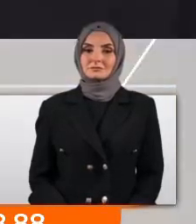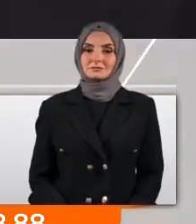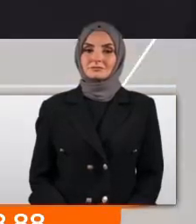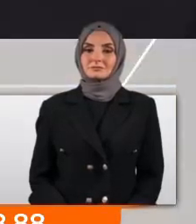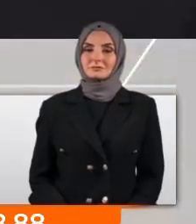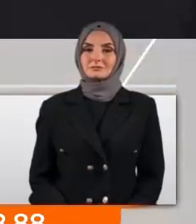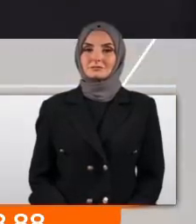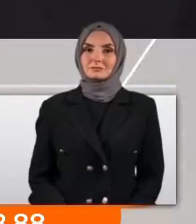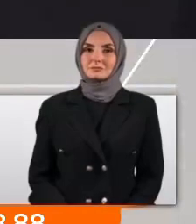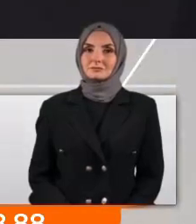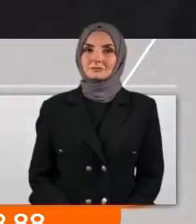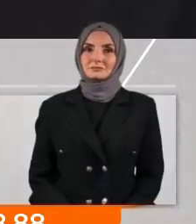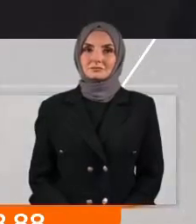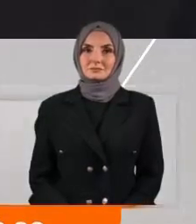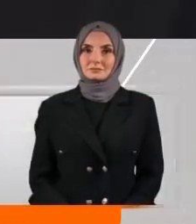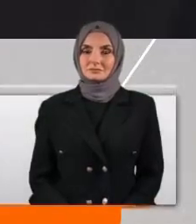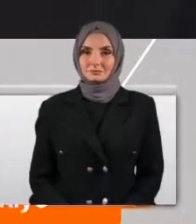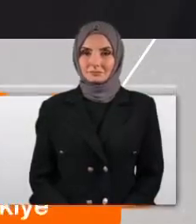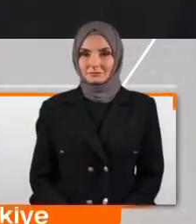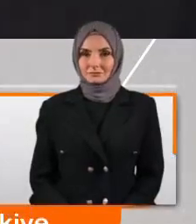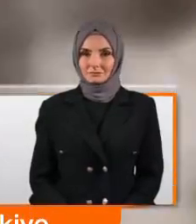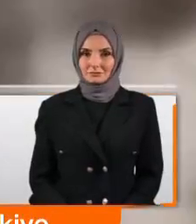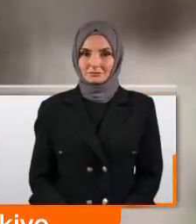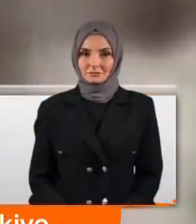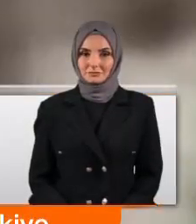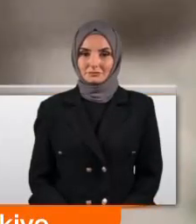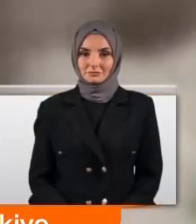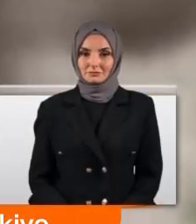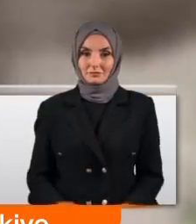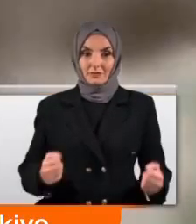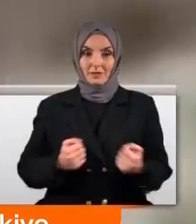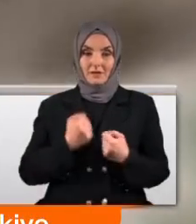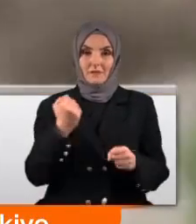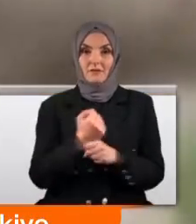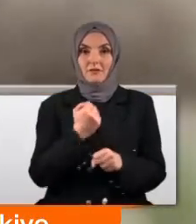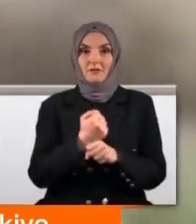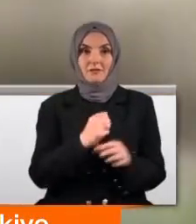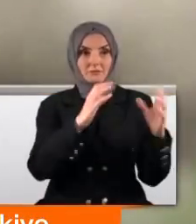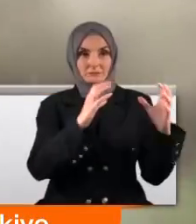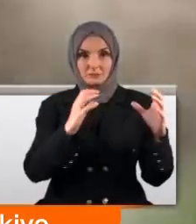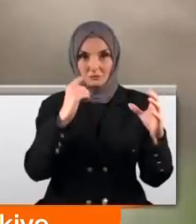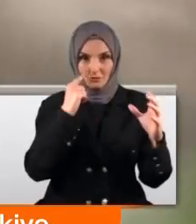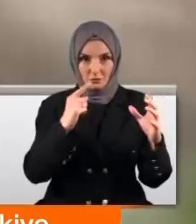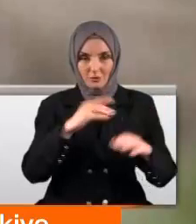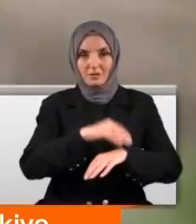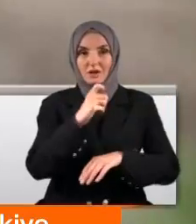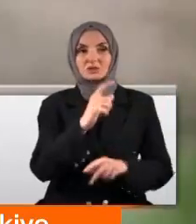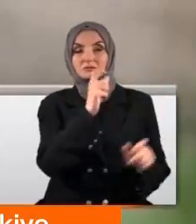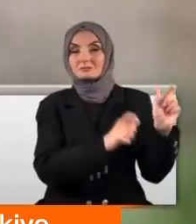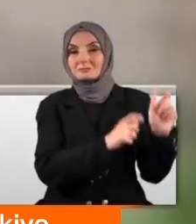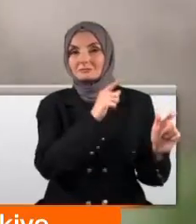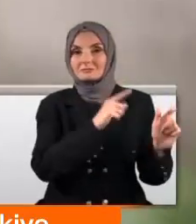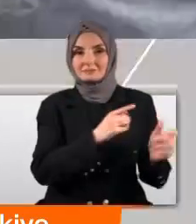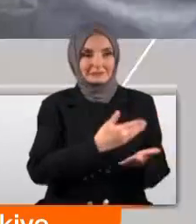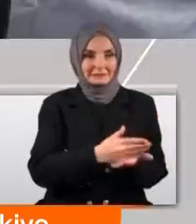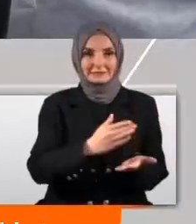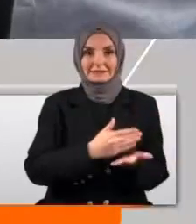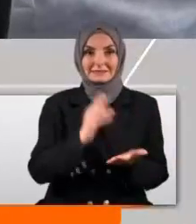Artık insanların oradan geçerken herhangi bir korkusu kalmayacak. Dev kayaları dağcıların temizlemesiyle mahalleli rahat nefes